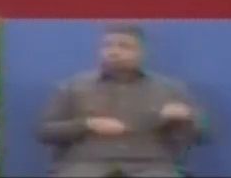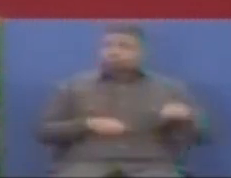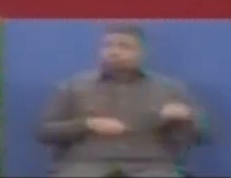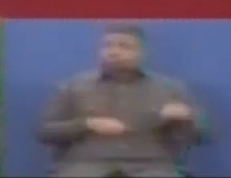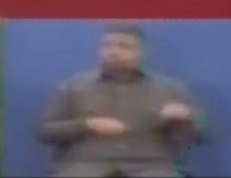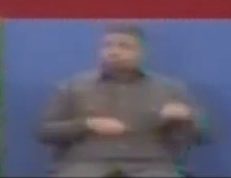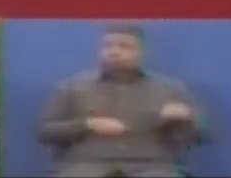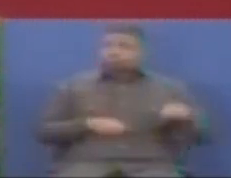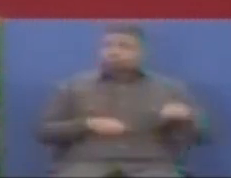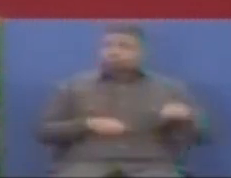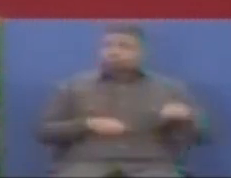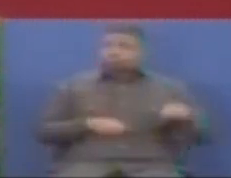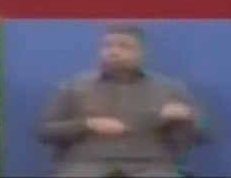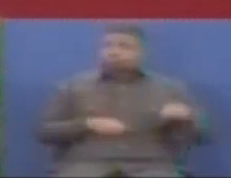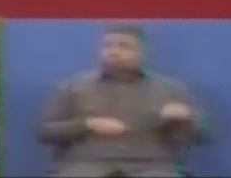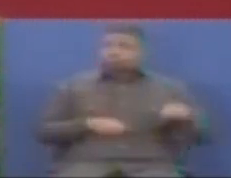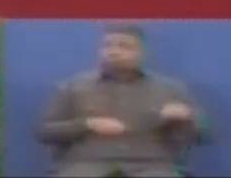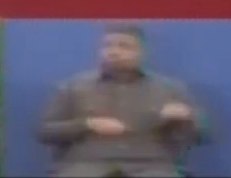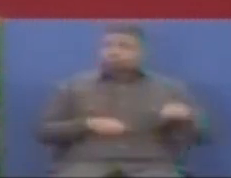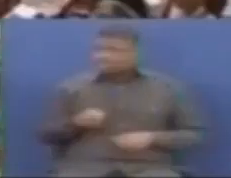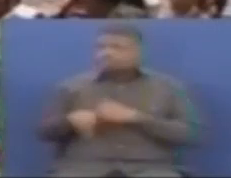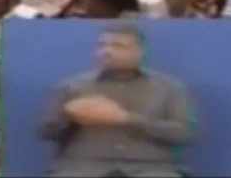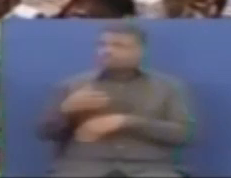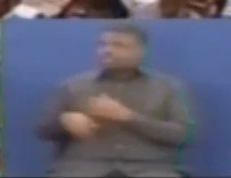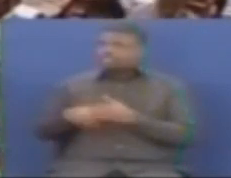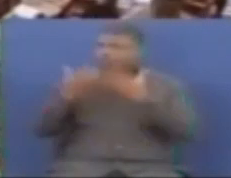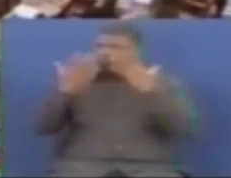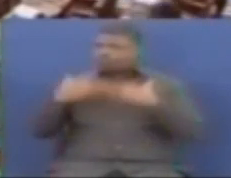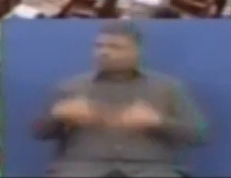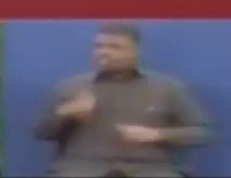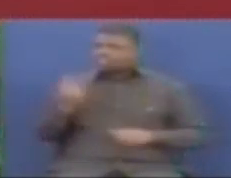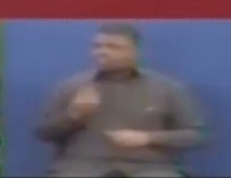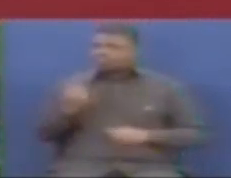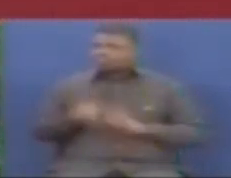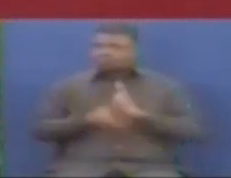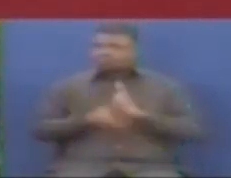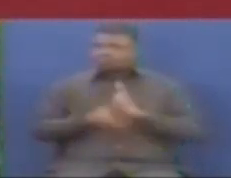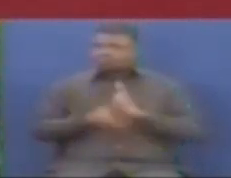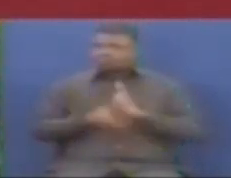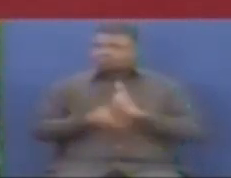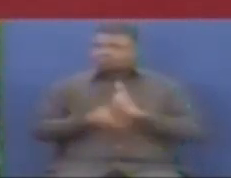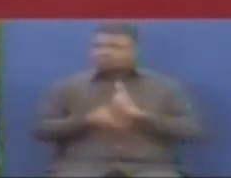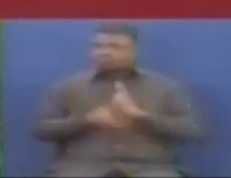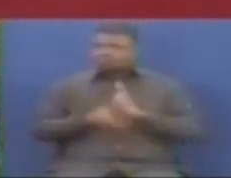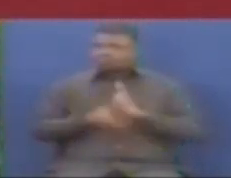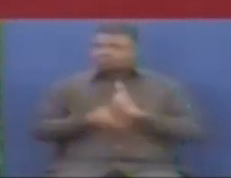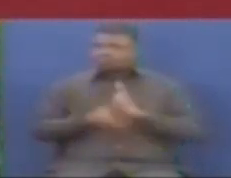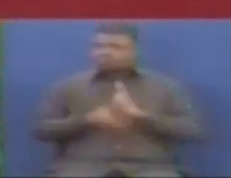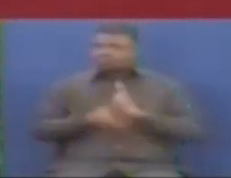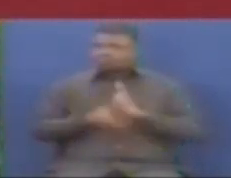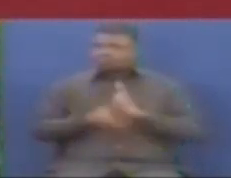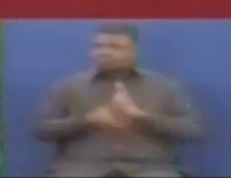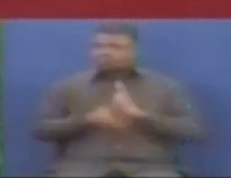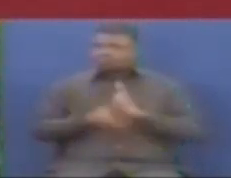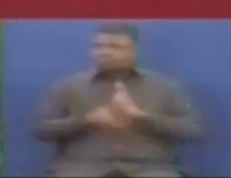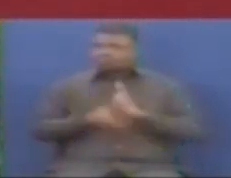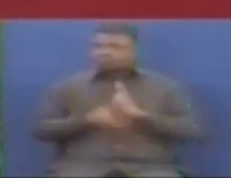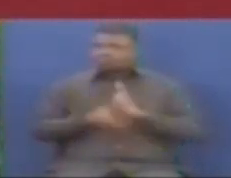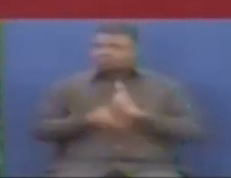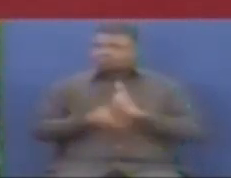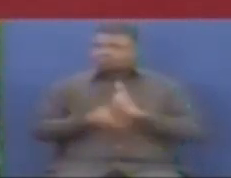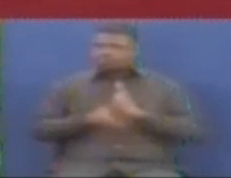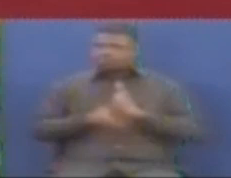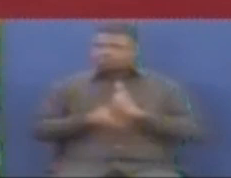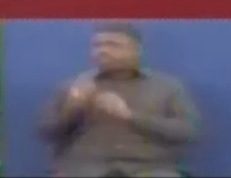ifuatavyo. Mheshimiwa naibu spika, mchakato wa vazi la taifa ulianza mwaka 2003-2004 na kufuliwa tena mwaka 2011 baada ya